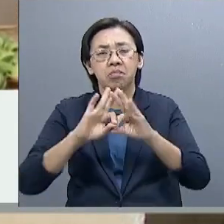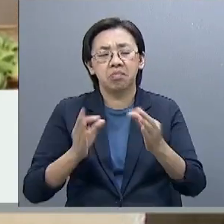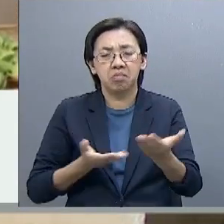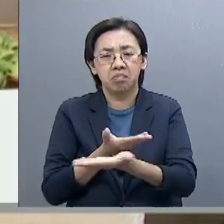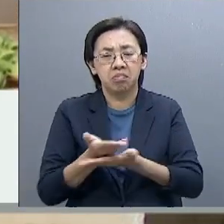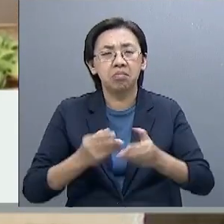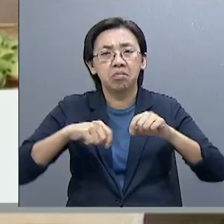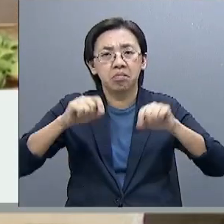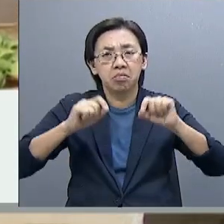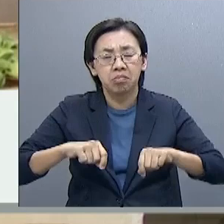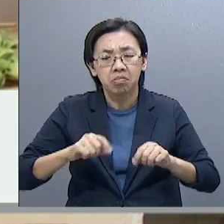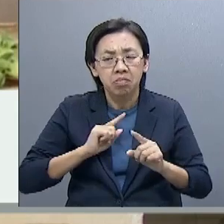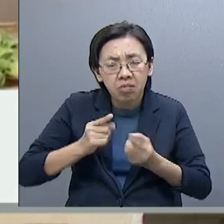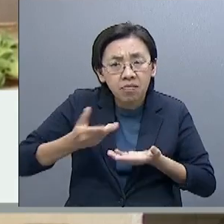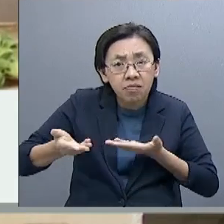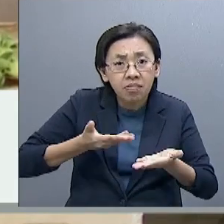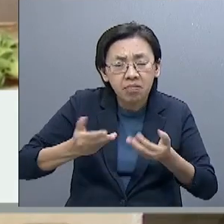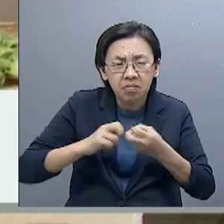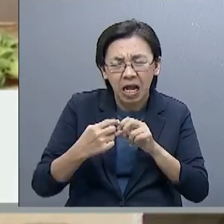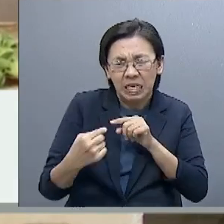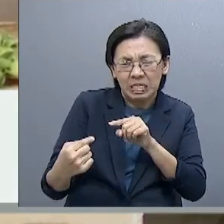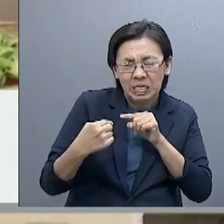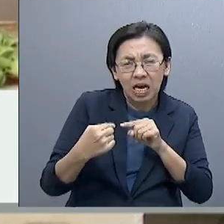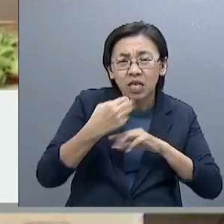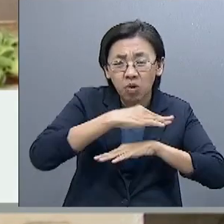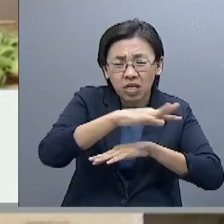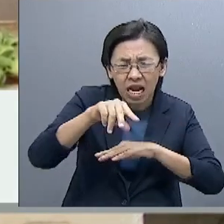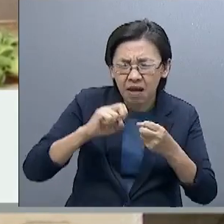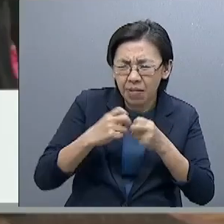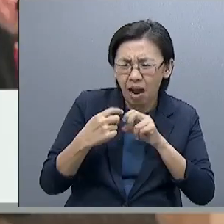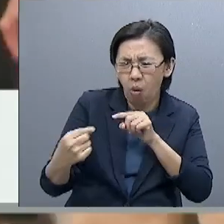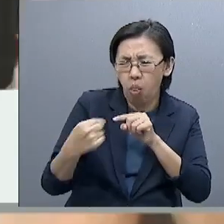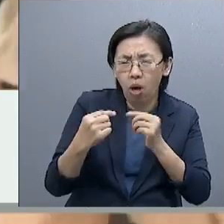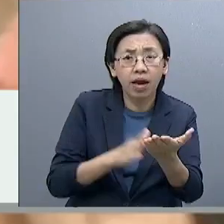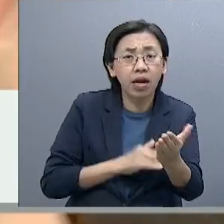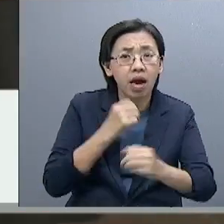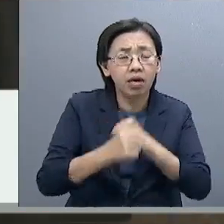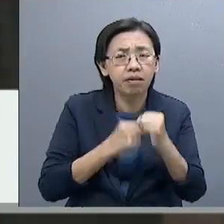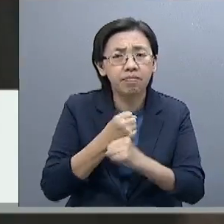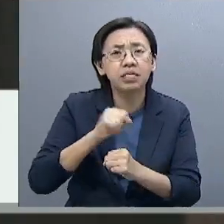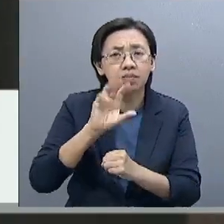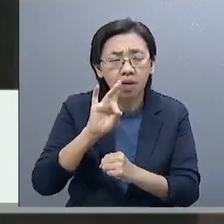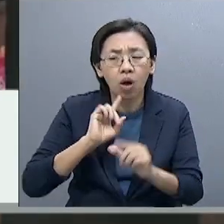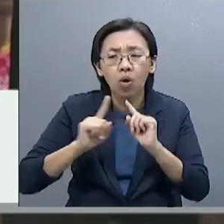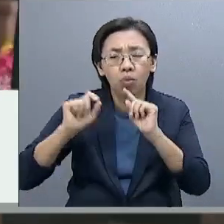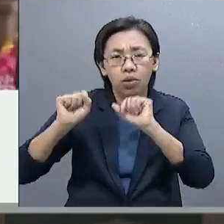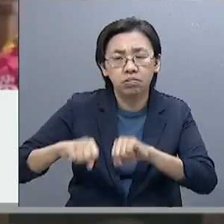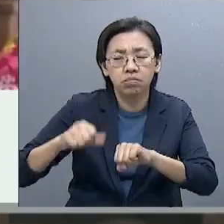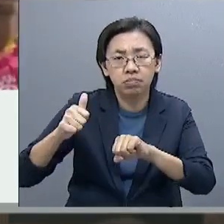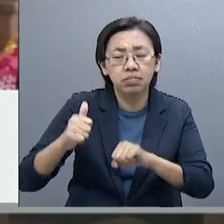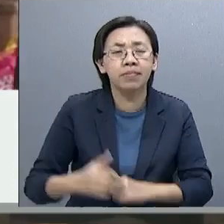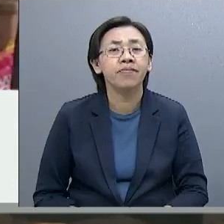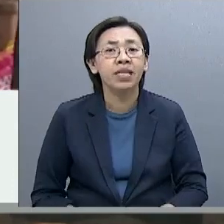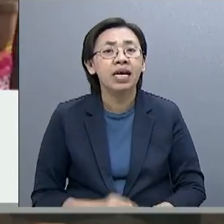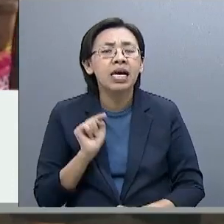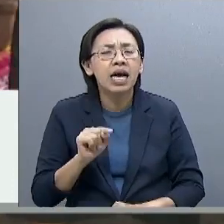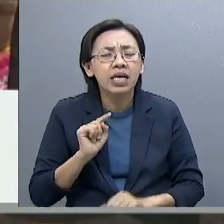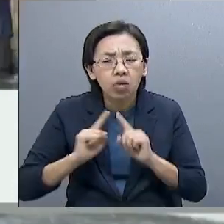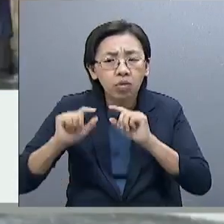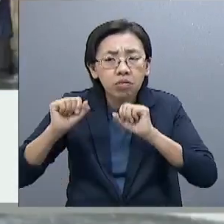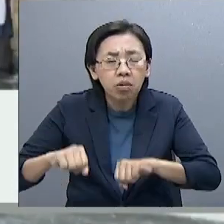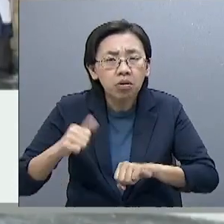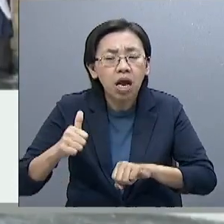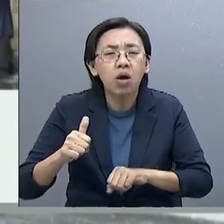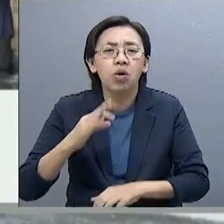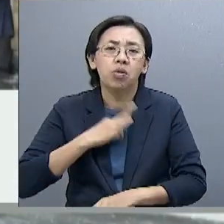ราะว่าการเจรจาเรื่องพื้นที่พิพาททางทะเลใช้เวลามานานถึง18ปีค่ะความสำเร็จในครั้งนี้อาจจะเรียกได้ว่าเป็นเรื่